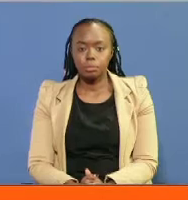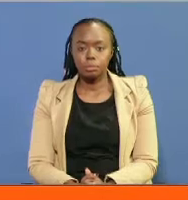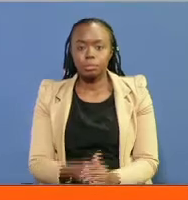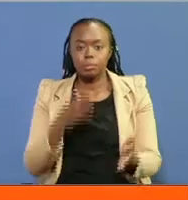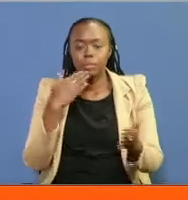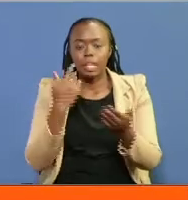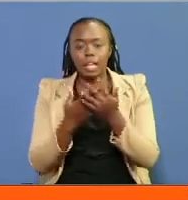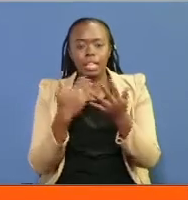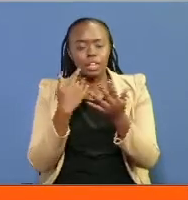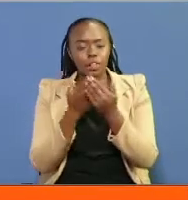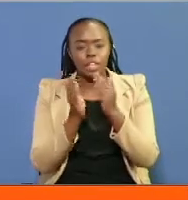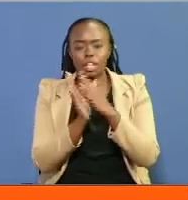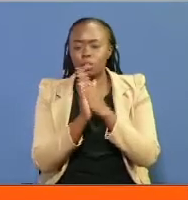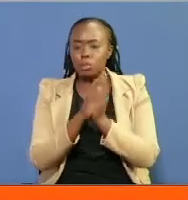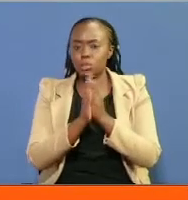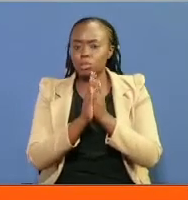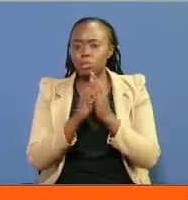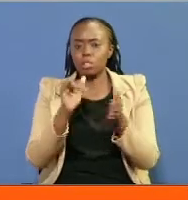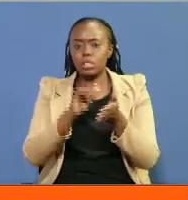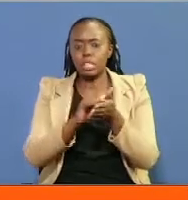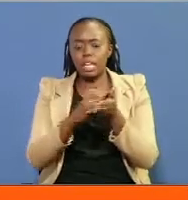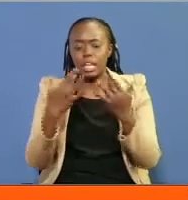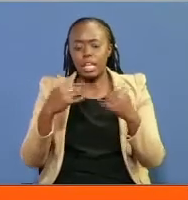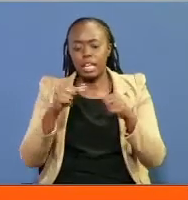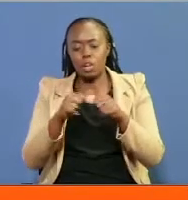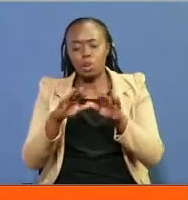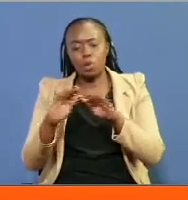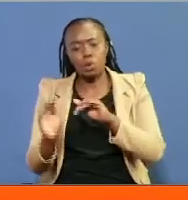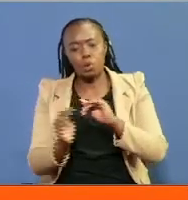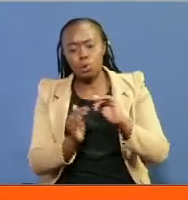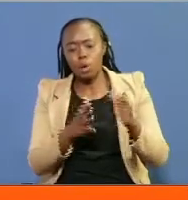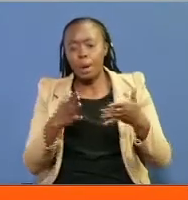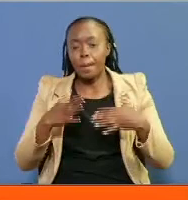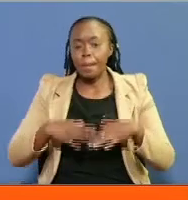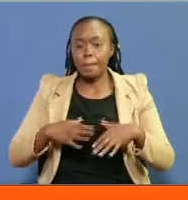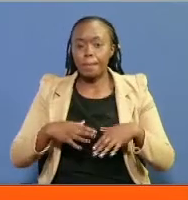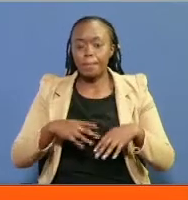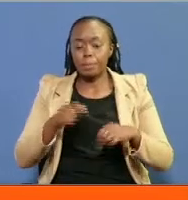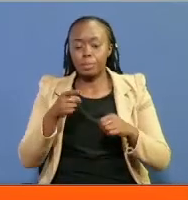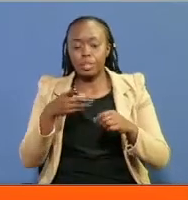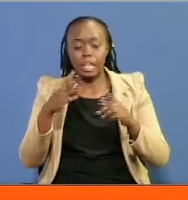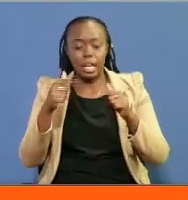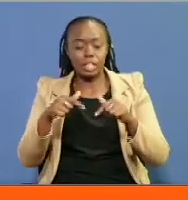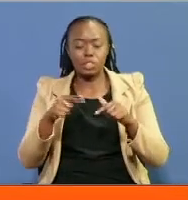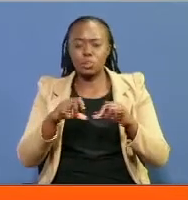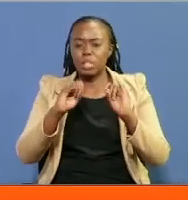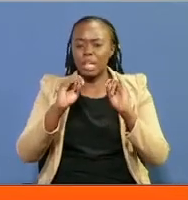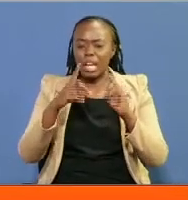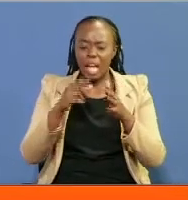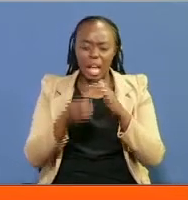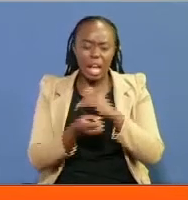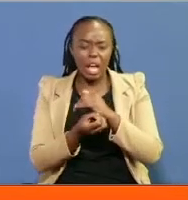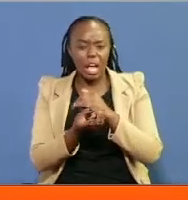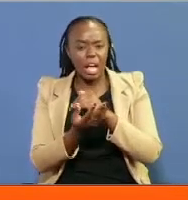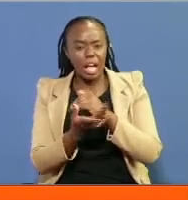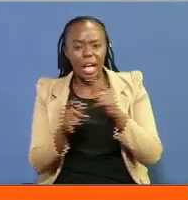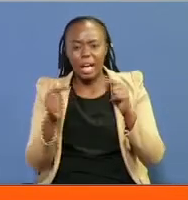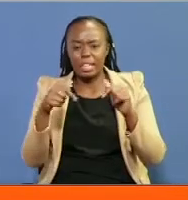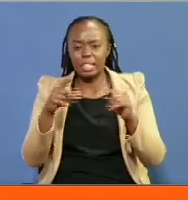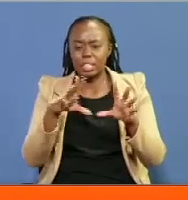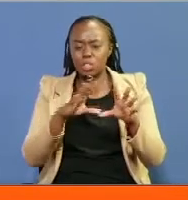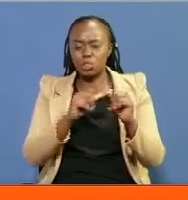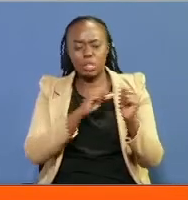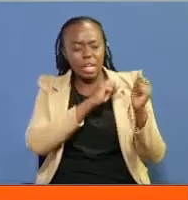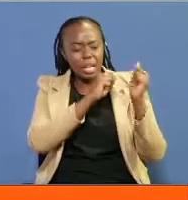Shukran sana Esther Wafula kwa taarifa hiyo. Na tukisonga mbele, wakazi walioghadhabishwa mapema hii leo katika eneo la Msabaha wamefanya maandamano